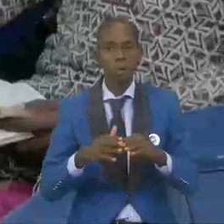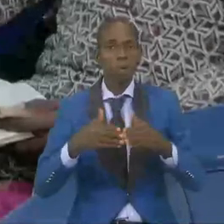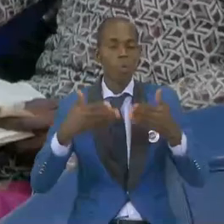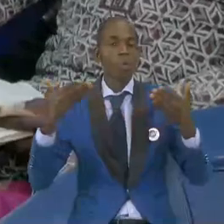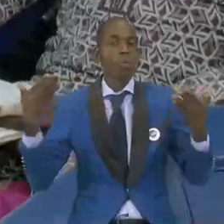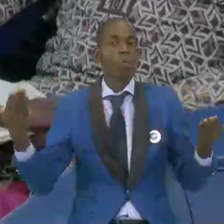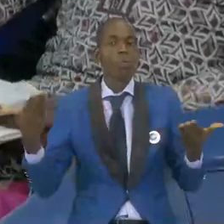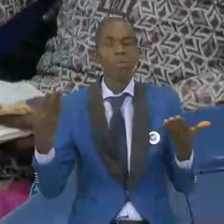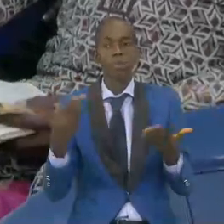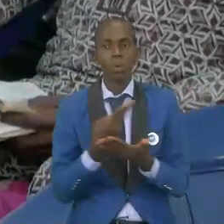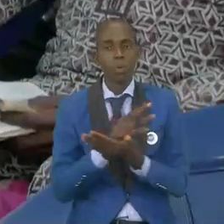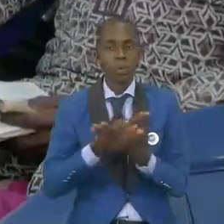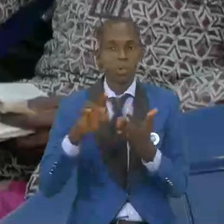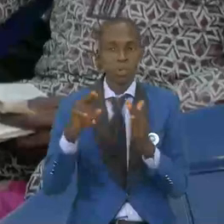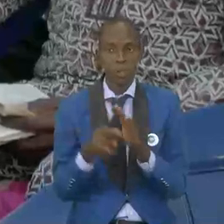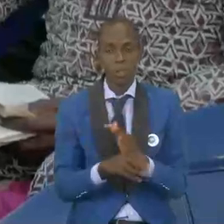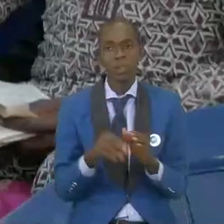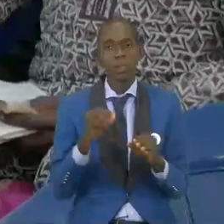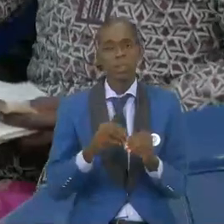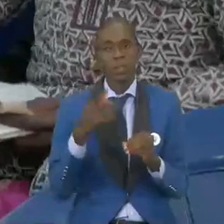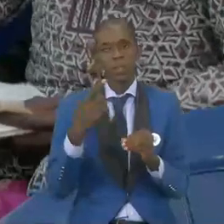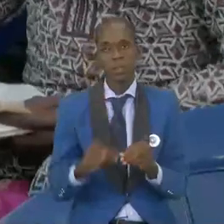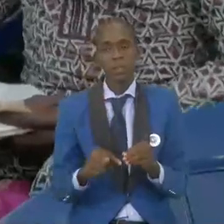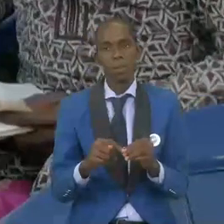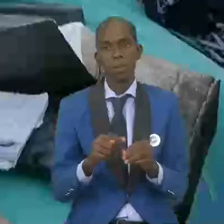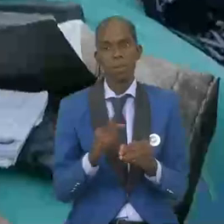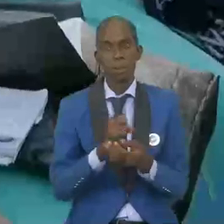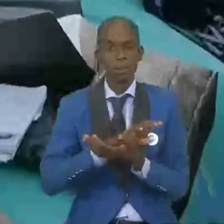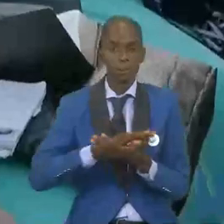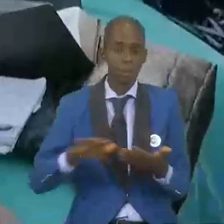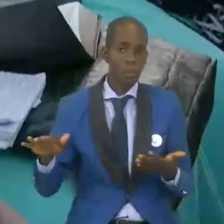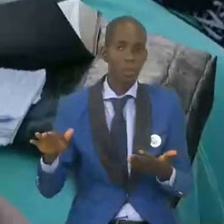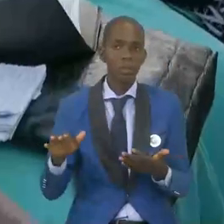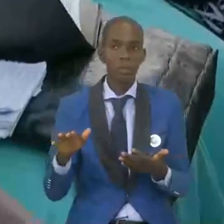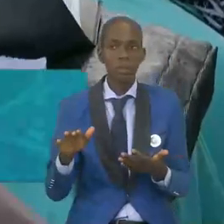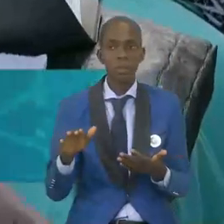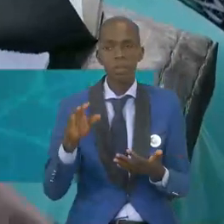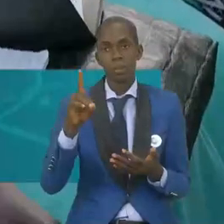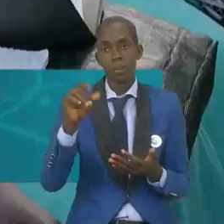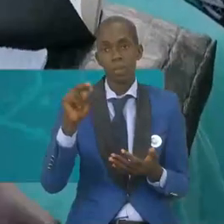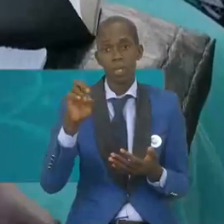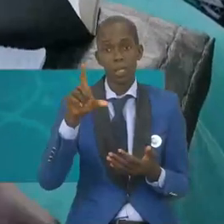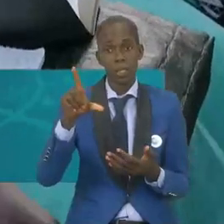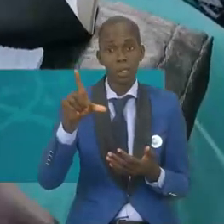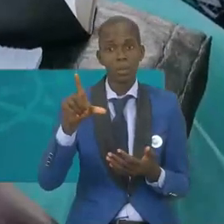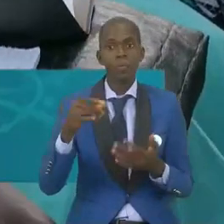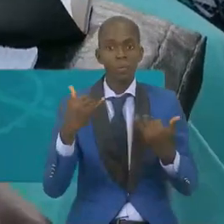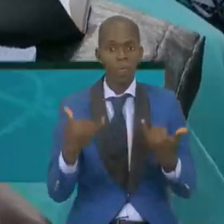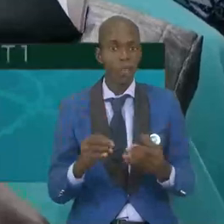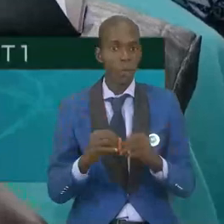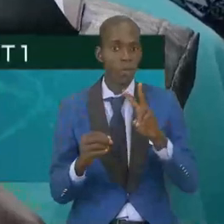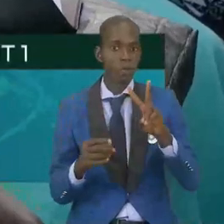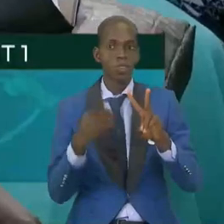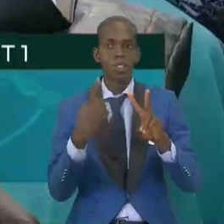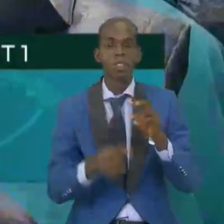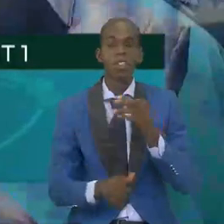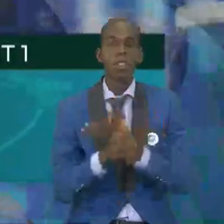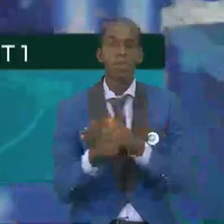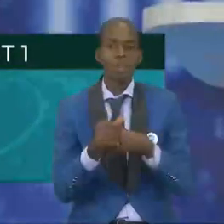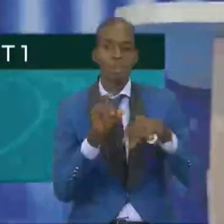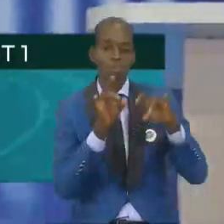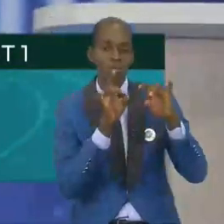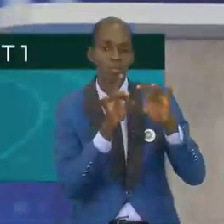maintenant. Comme nous considérons la sainteté transparente du Daniel sanctifié, venons maintenant au deuxième, la haine perfide